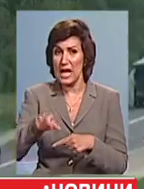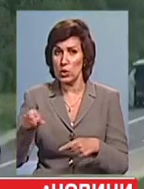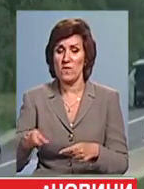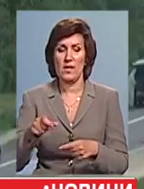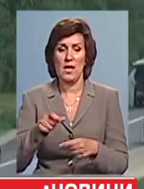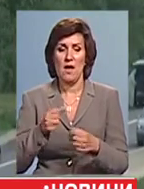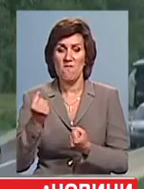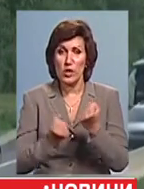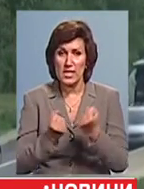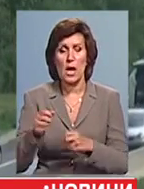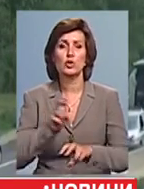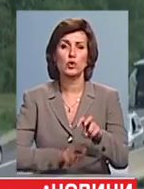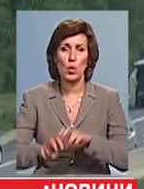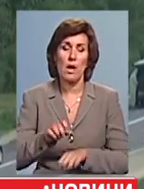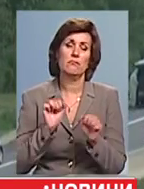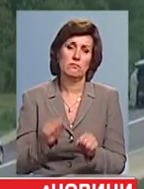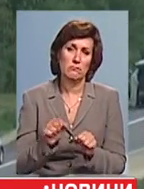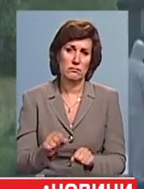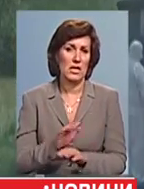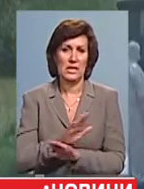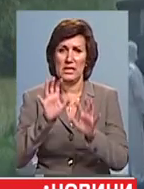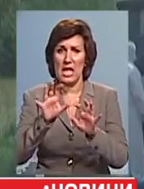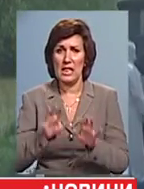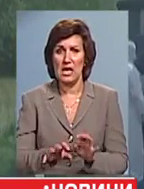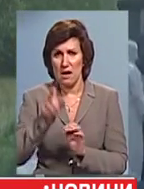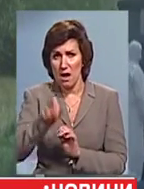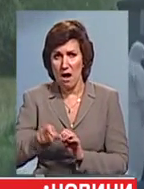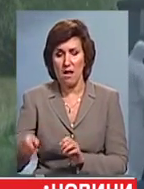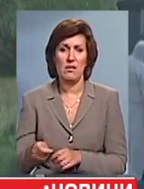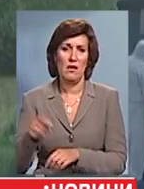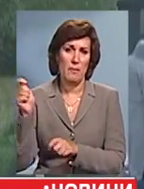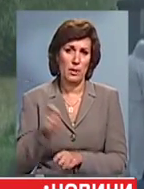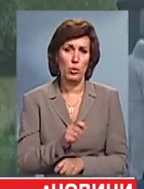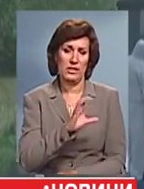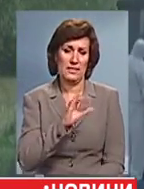водія авто шукають. Найімовірніше, нелегали прибули із Сирії.